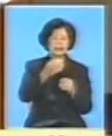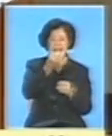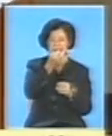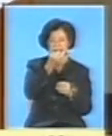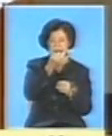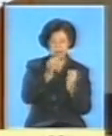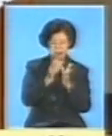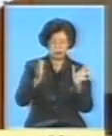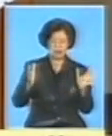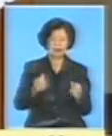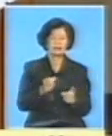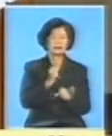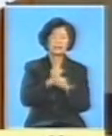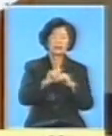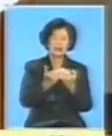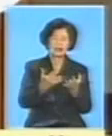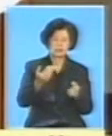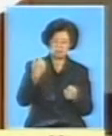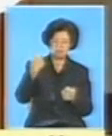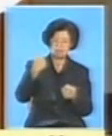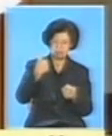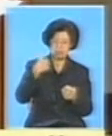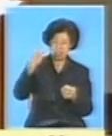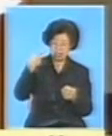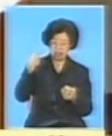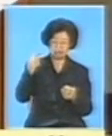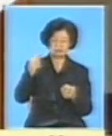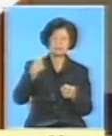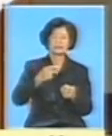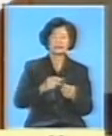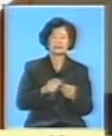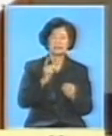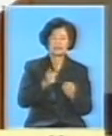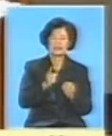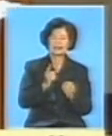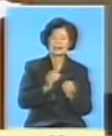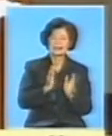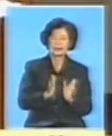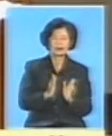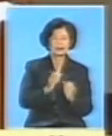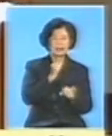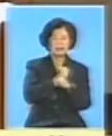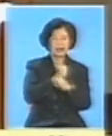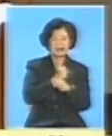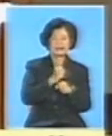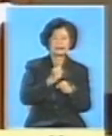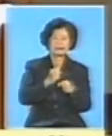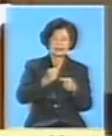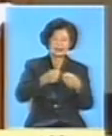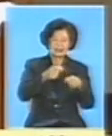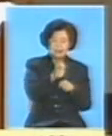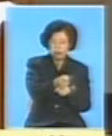ชน์วิชาชีพให้มากขึ้นทำไงให้มีเกียรติศักดิ์ศรีนะเป็นสุภาพบุรุษทั้งคนอะไรเงี้ยนะไม่ใช่ไปตีกันทุกวันอย่างนี้ไม่